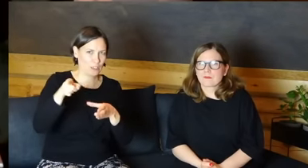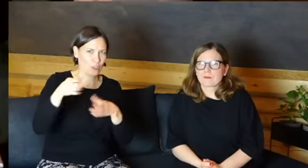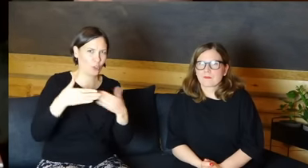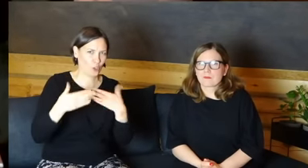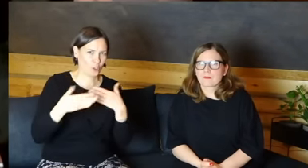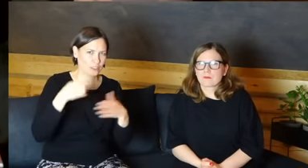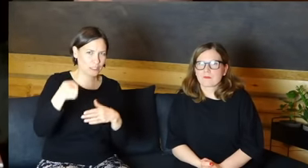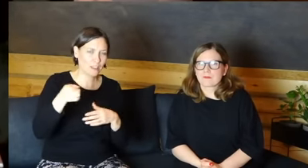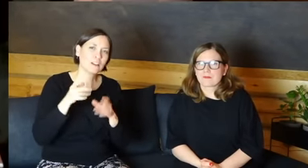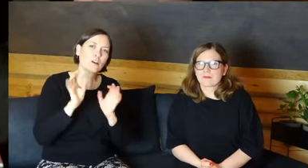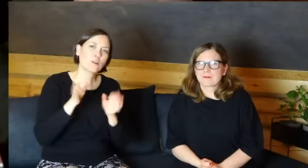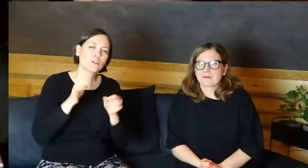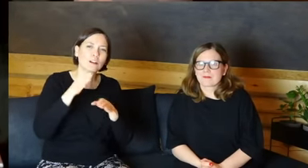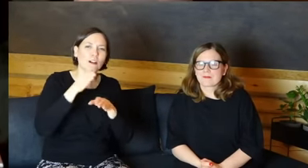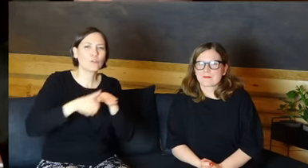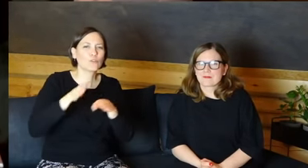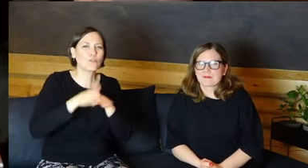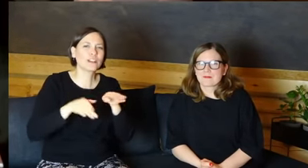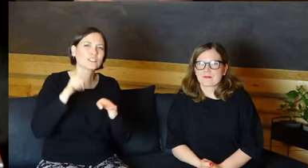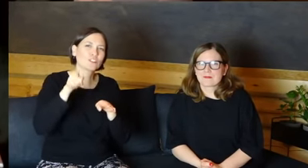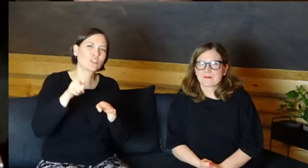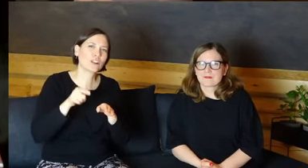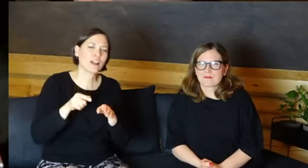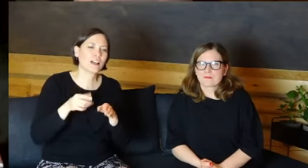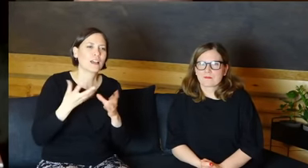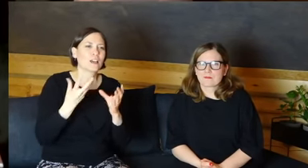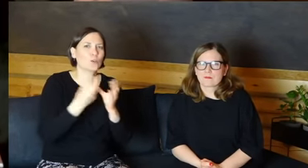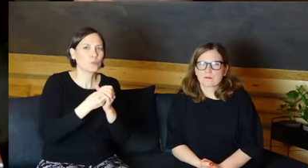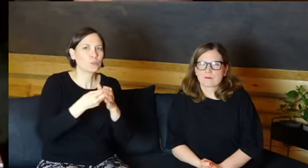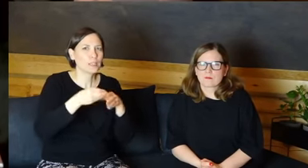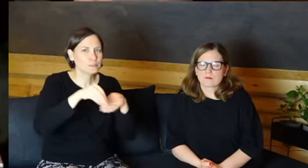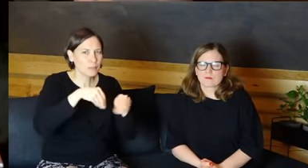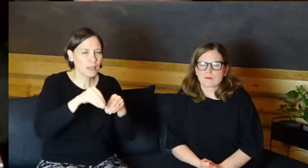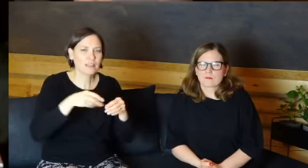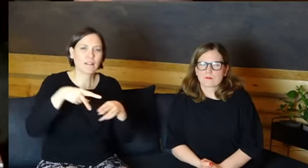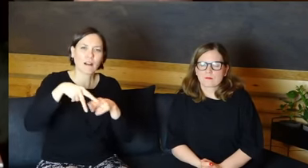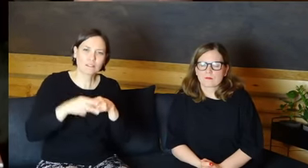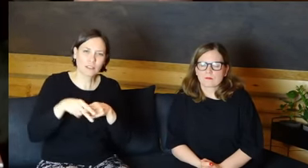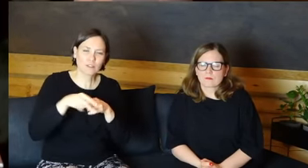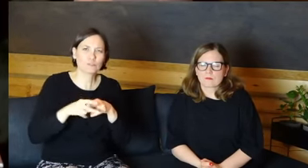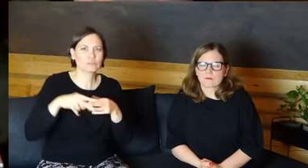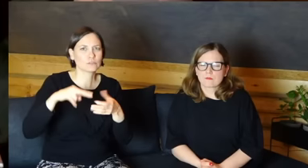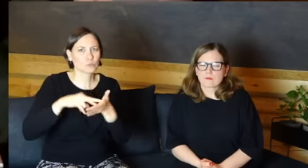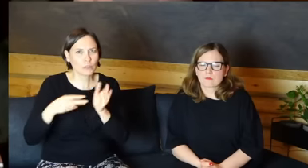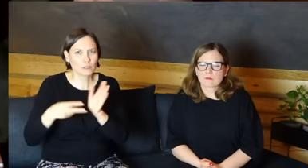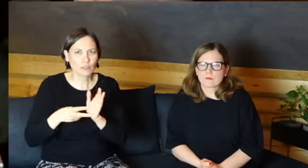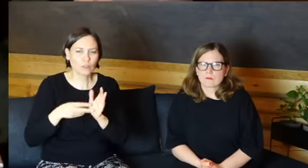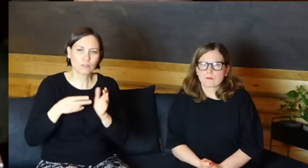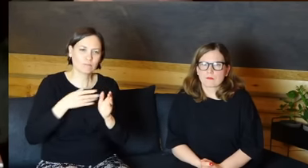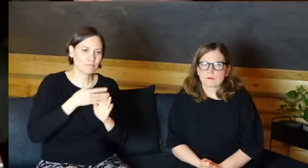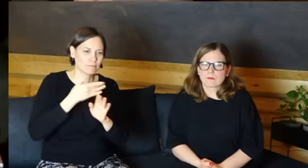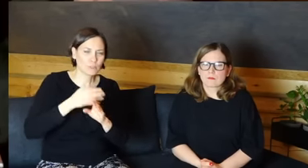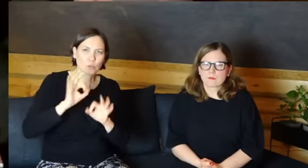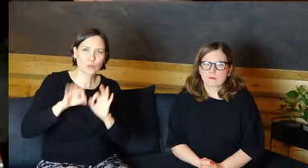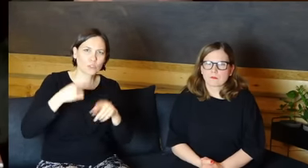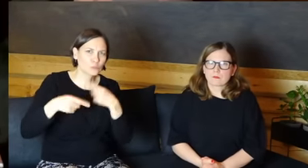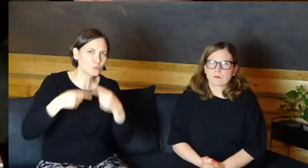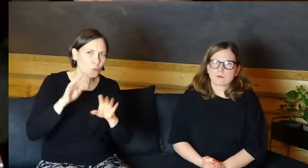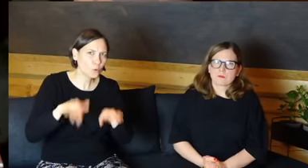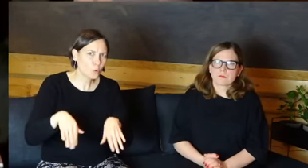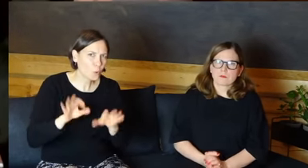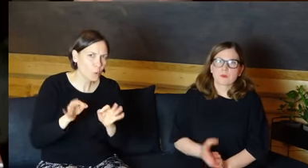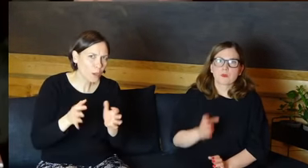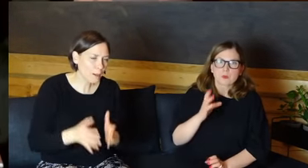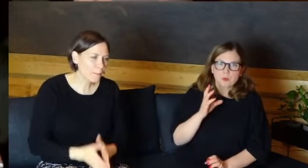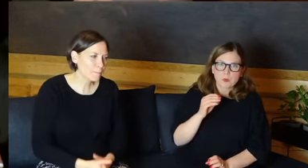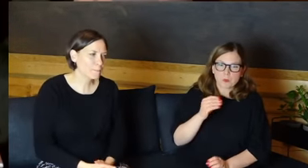miten teillä on mennyt siellä yhteispeli, asennus, myynti, suunnittelu? No kyllä mun mielestä on ihan hyvin mennyt, että toki